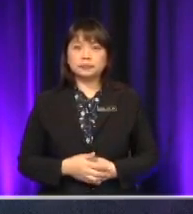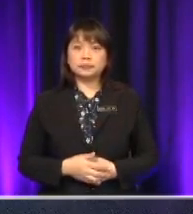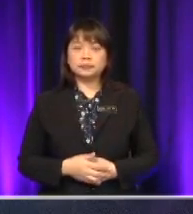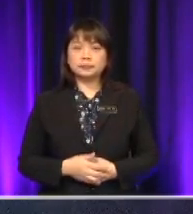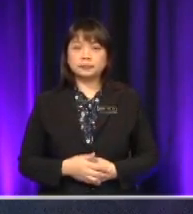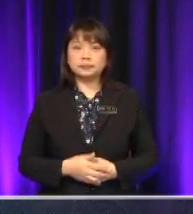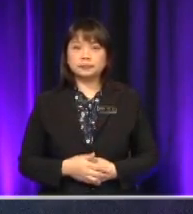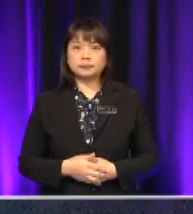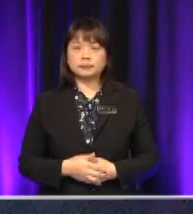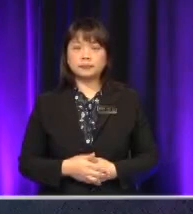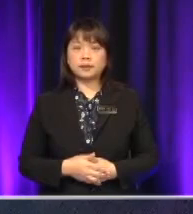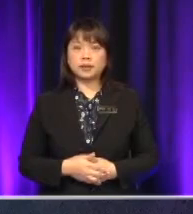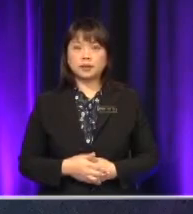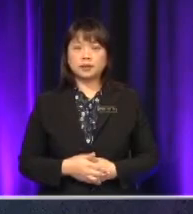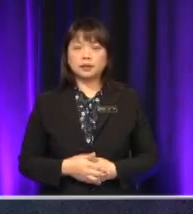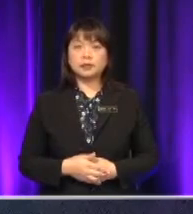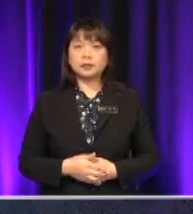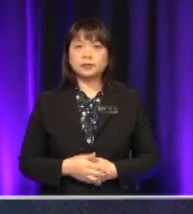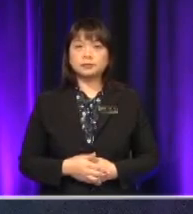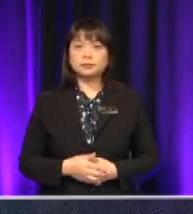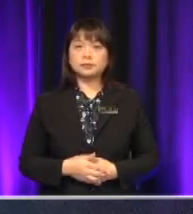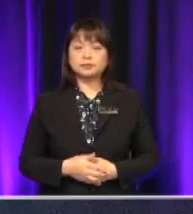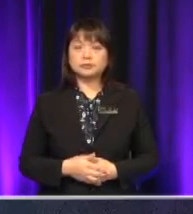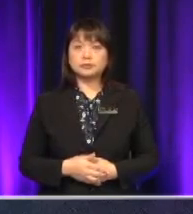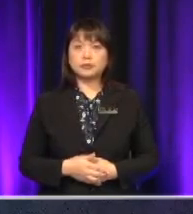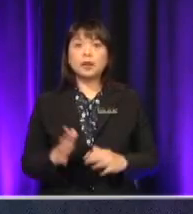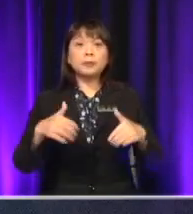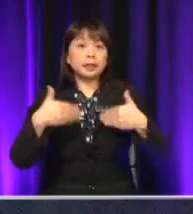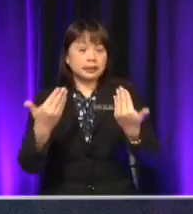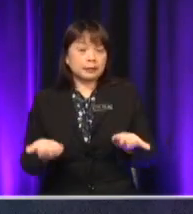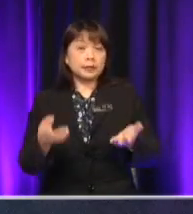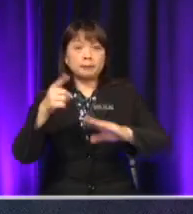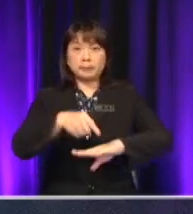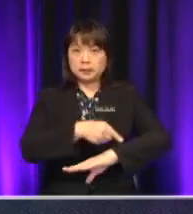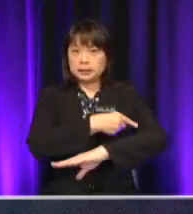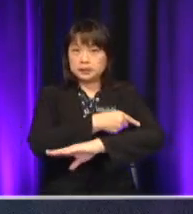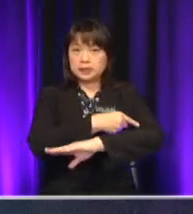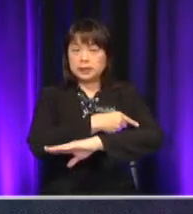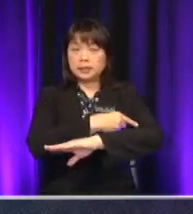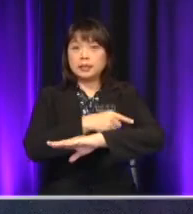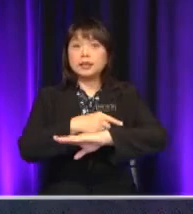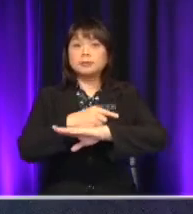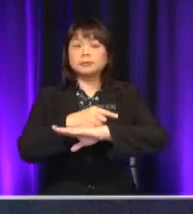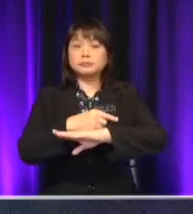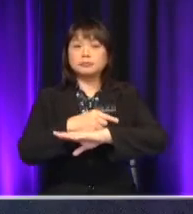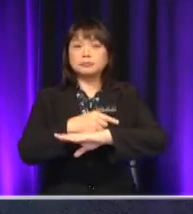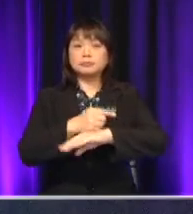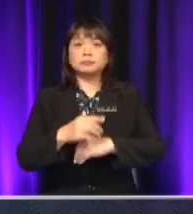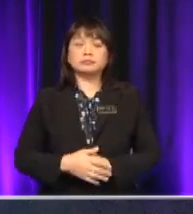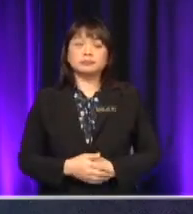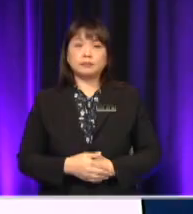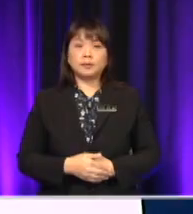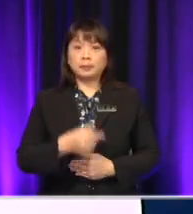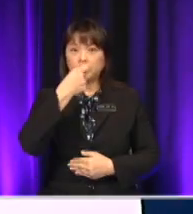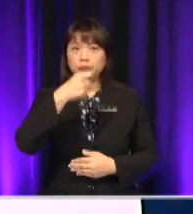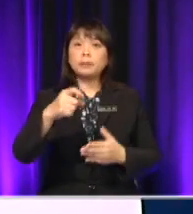pertama tengok penyataan masalah. Bagaimanakah panjang bandul mempengaruhi masa satu ayunan lengkap? Maksud ayunan lengkap